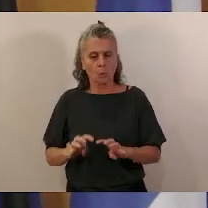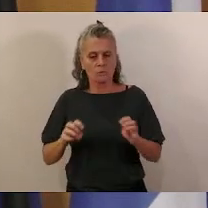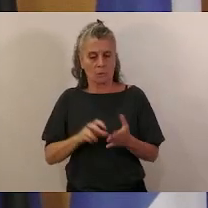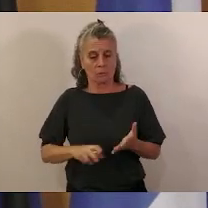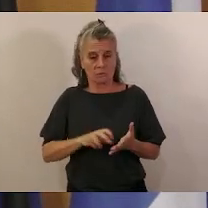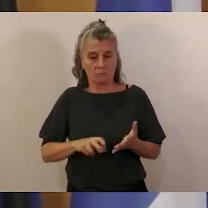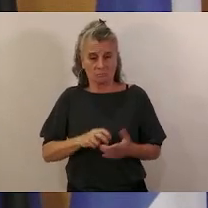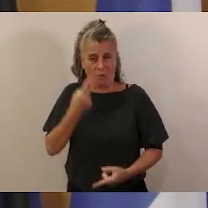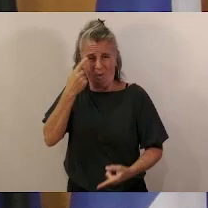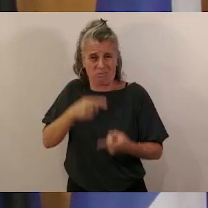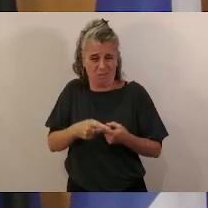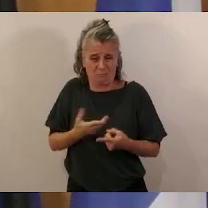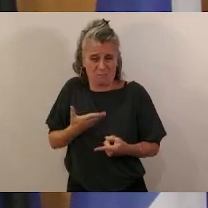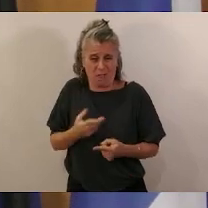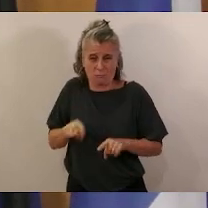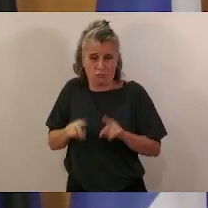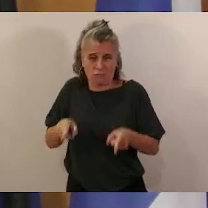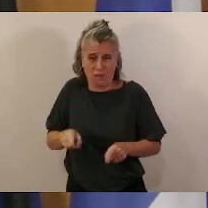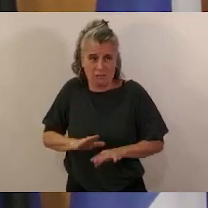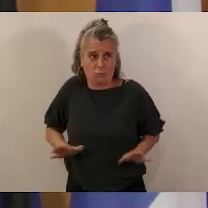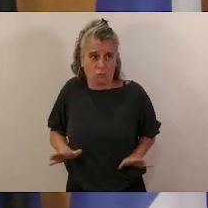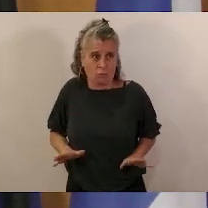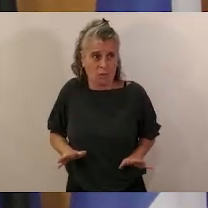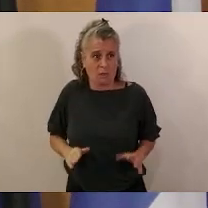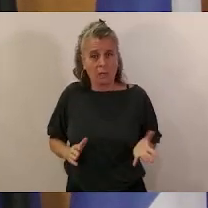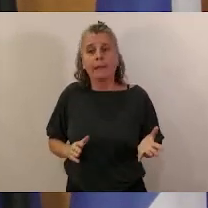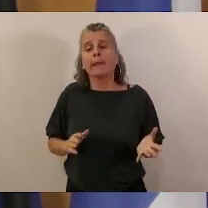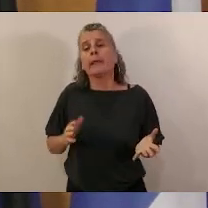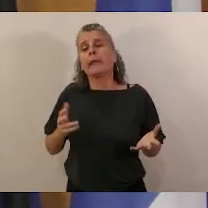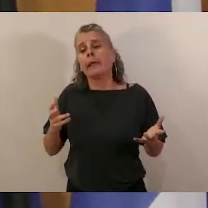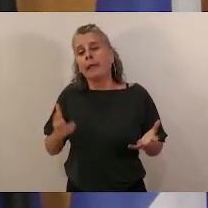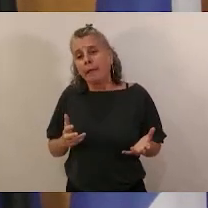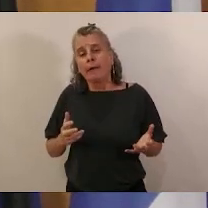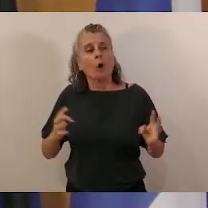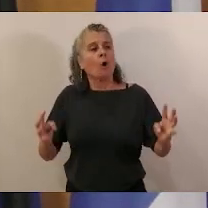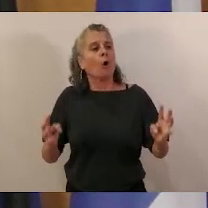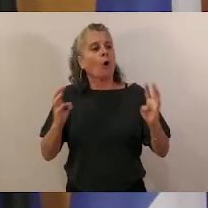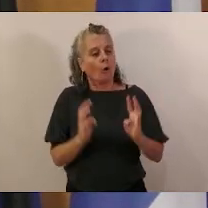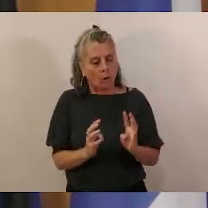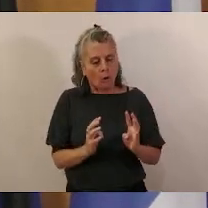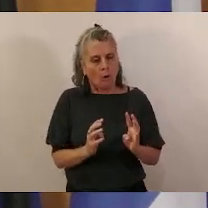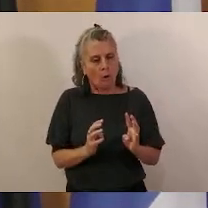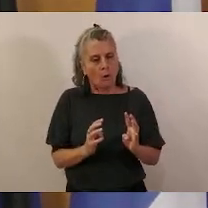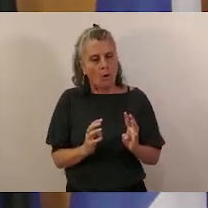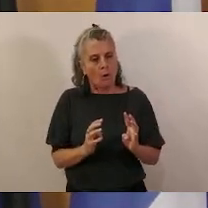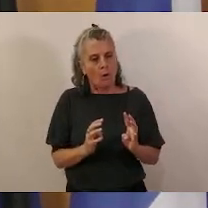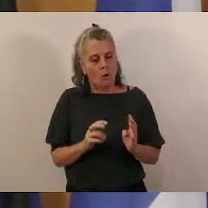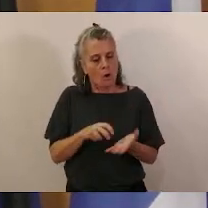du jour, et comme on ne voulait pas convoquer le Conseil pour un seul point,